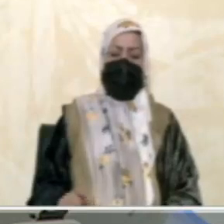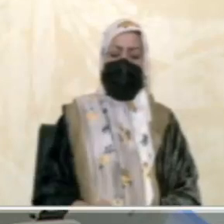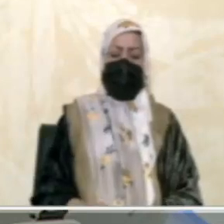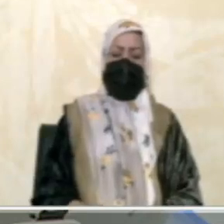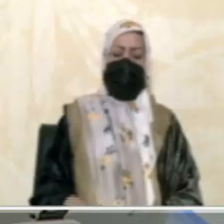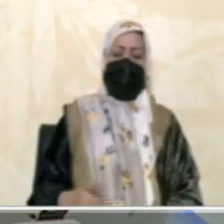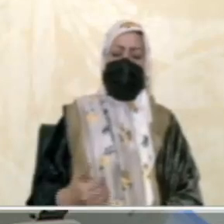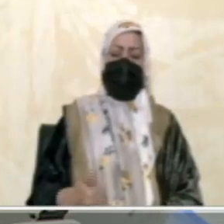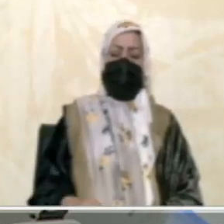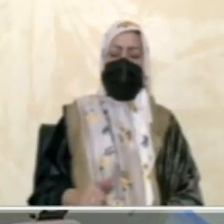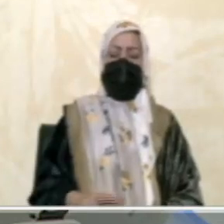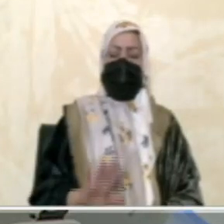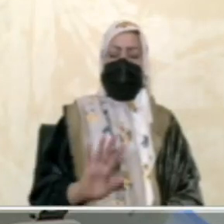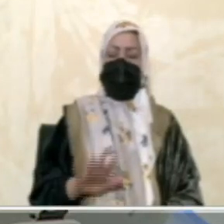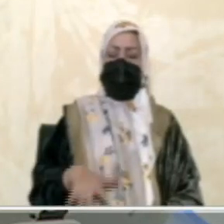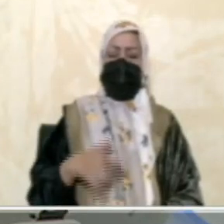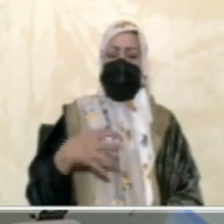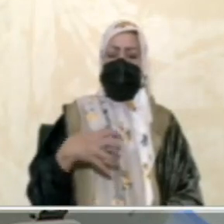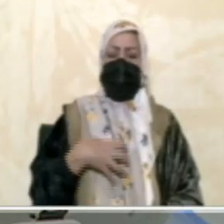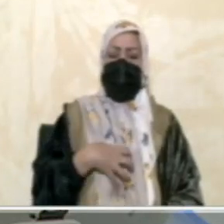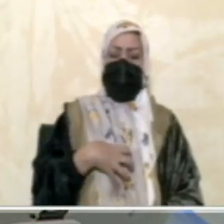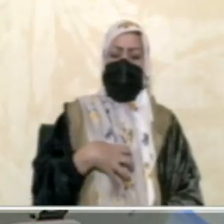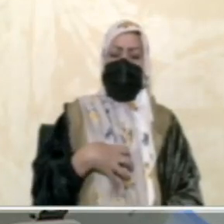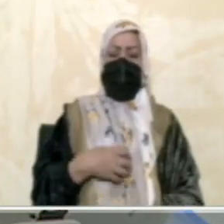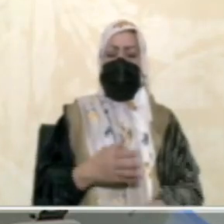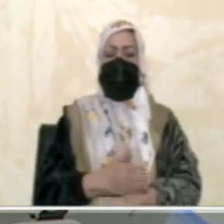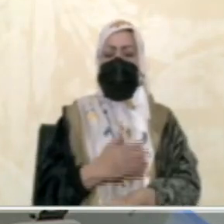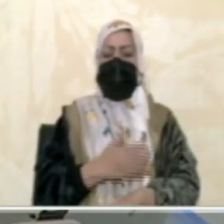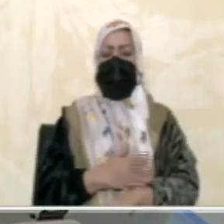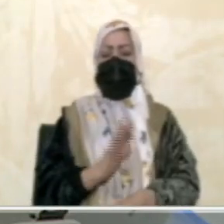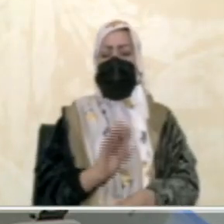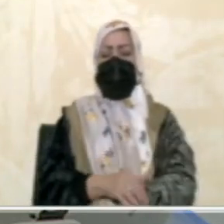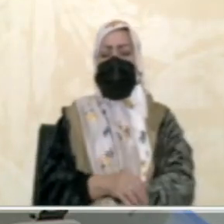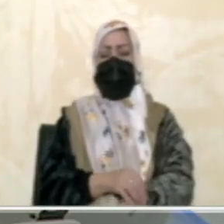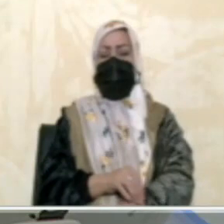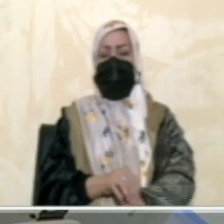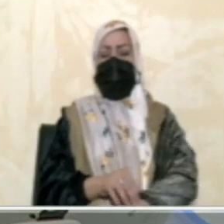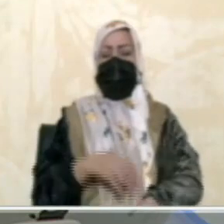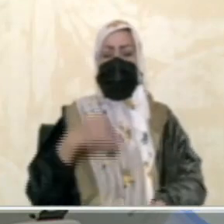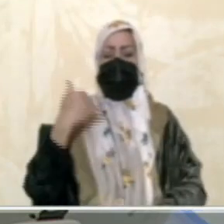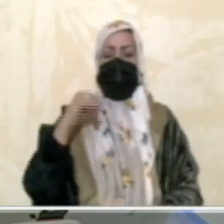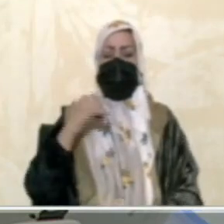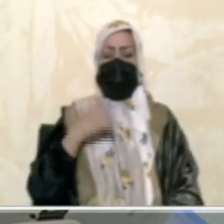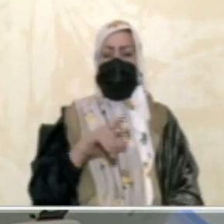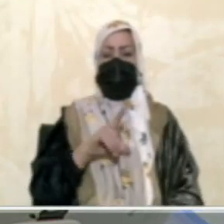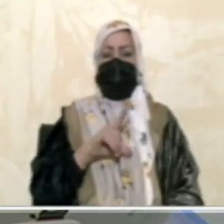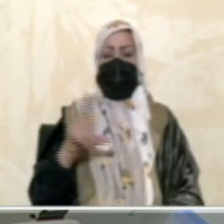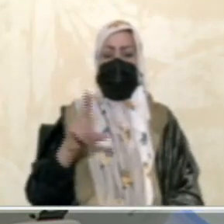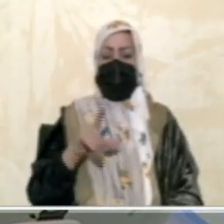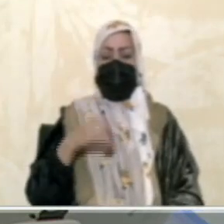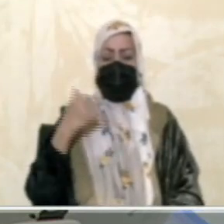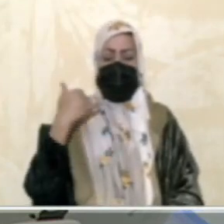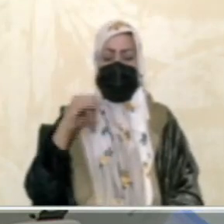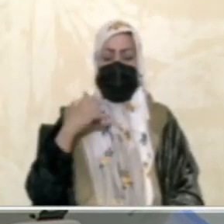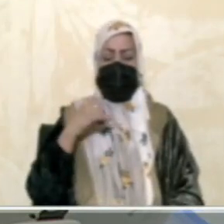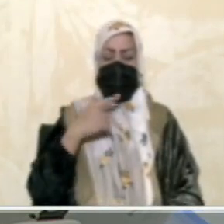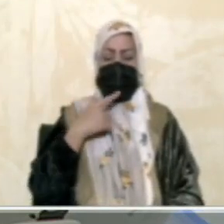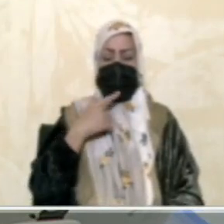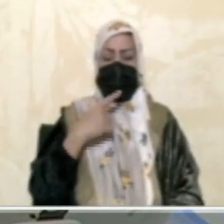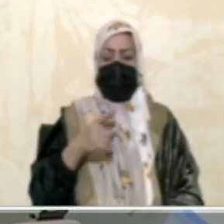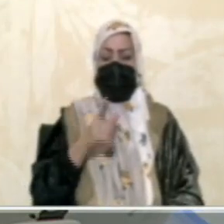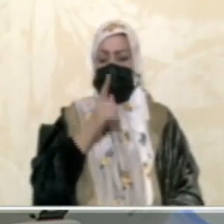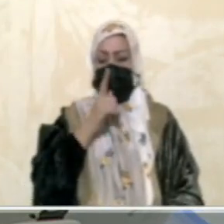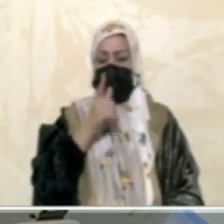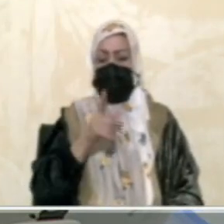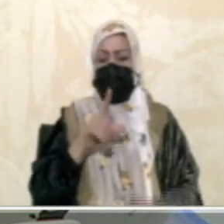هذا الامر يفسر بلغه العرب النبي صلى الله عليه وسلم نزل بلغه العرب ولغه العرب اذا سمعوا مثل التراص